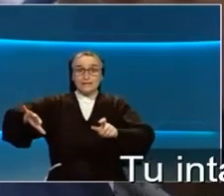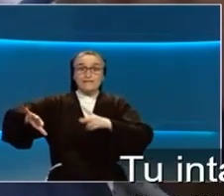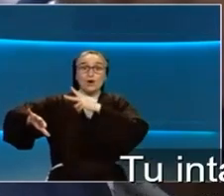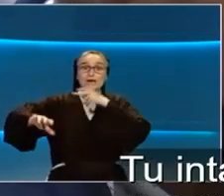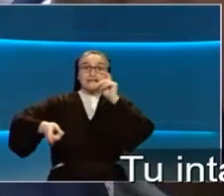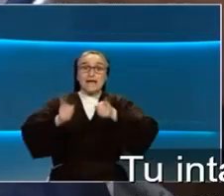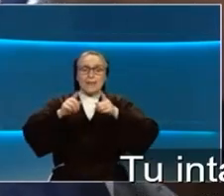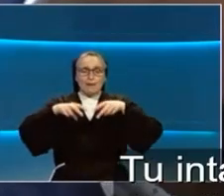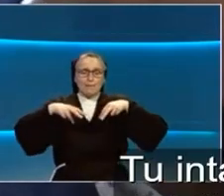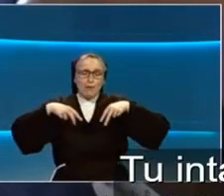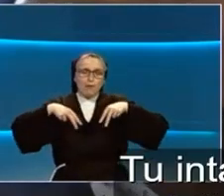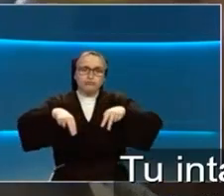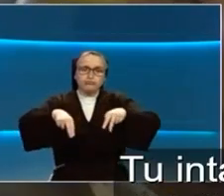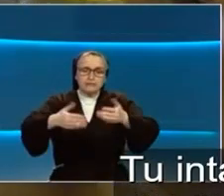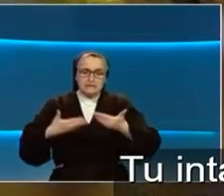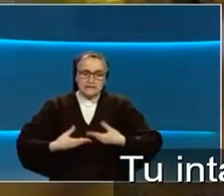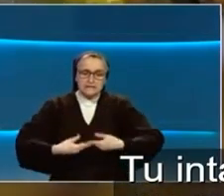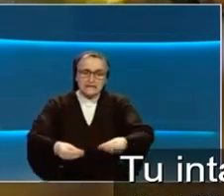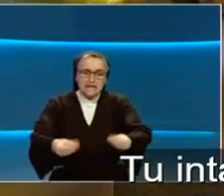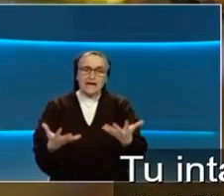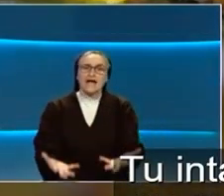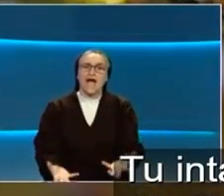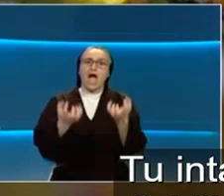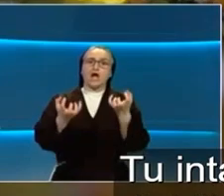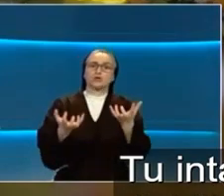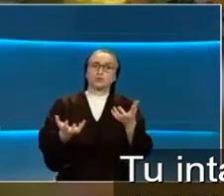Israeliti entrino nel mare all'asciutto.